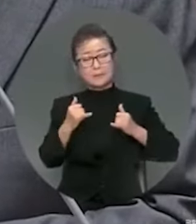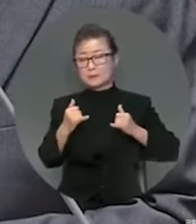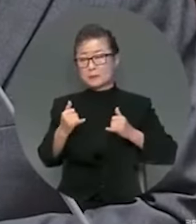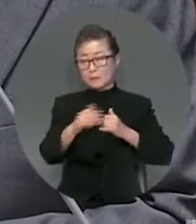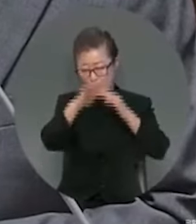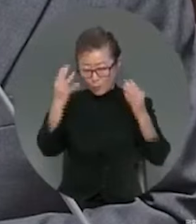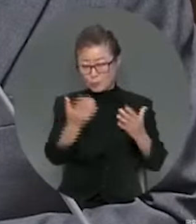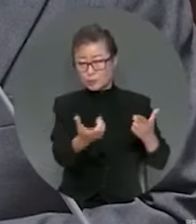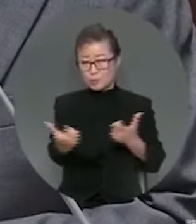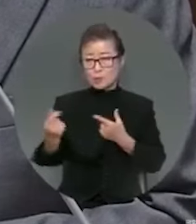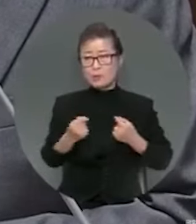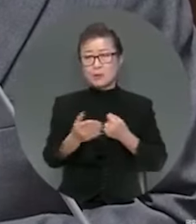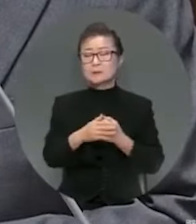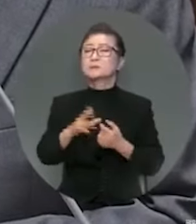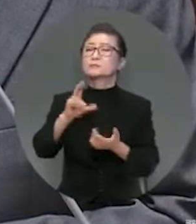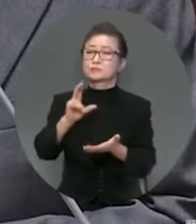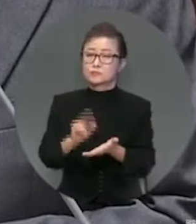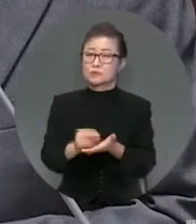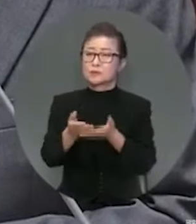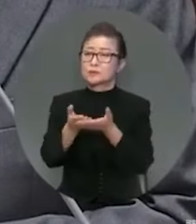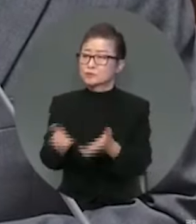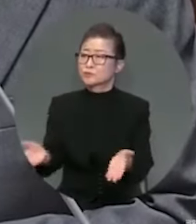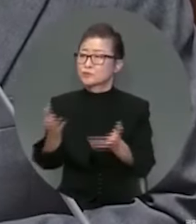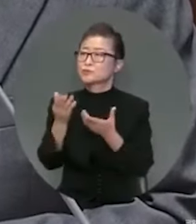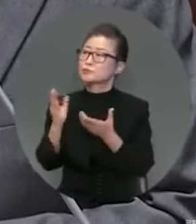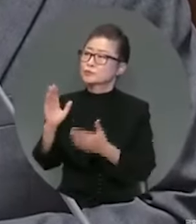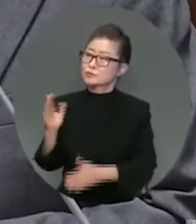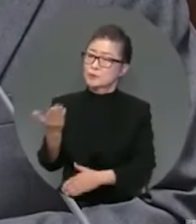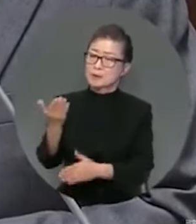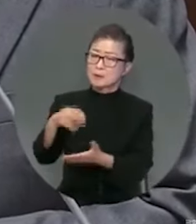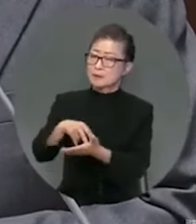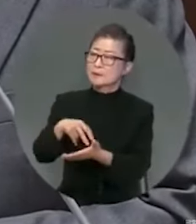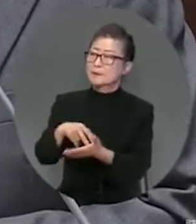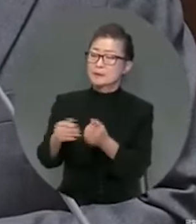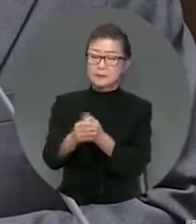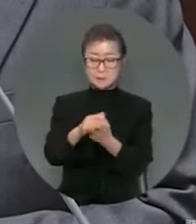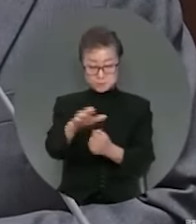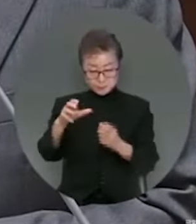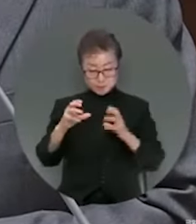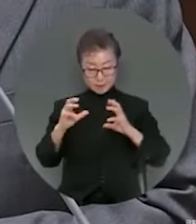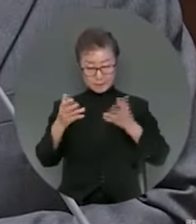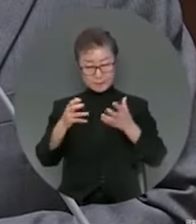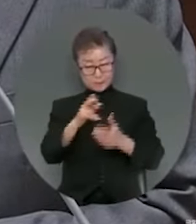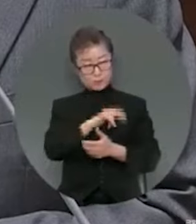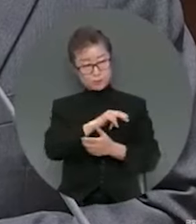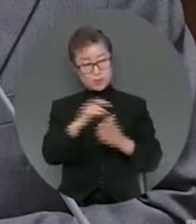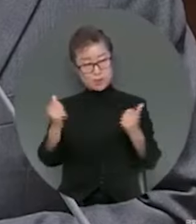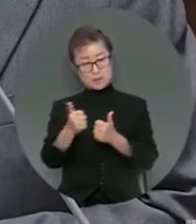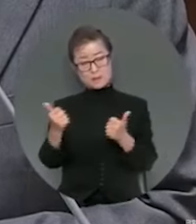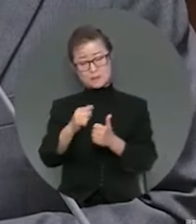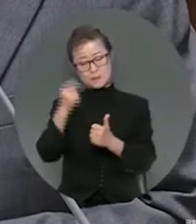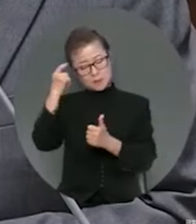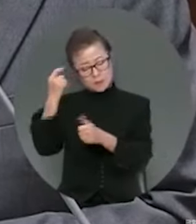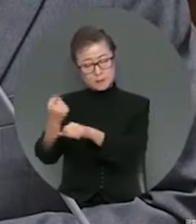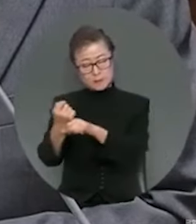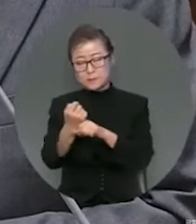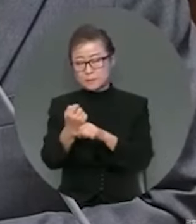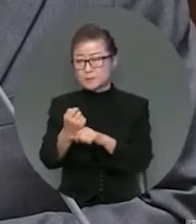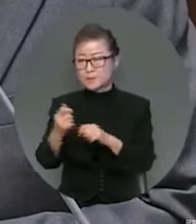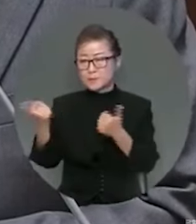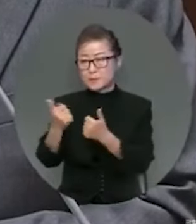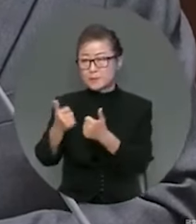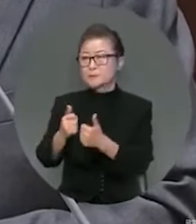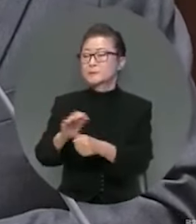문제가 된다. 저는 그렇게 생각하고, 그러한 문제에 대해서 우리 국회에서 심도 있게 논의해 주시면 정부로서